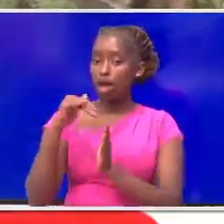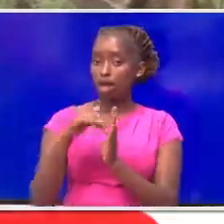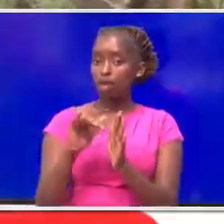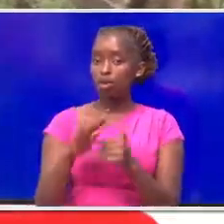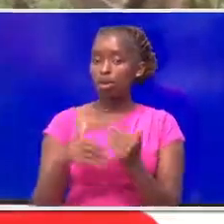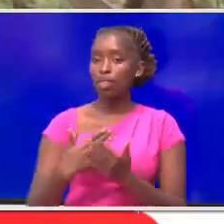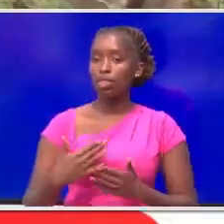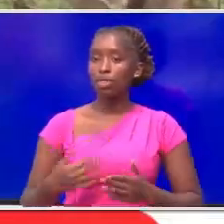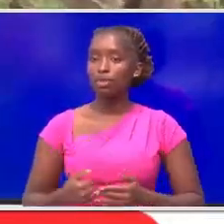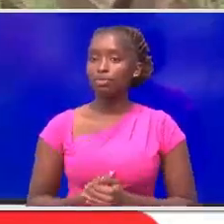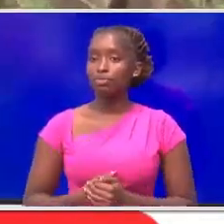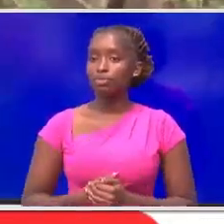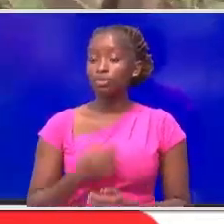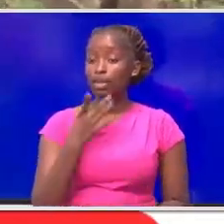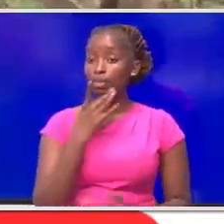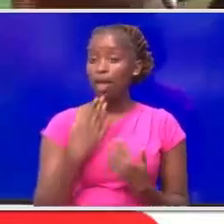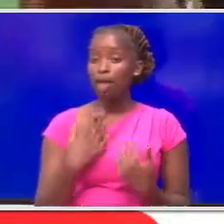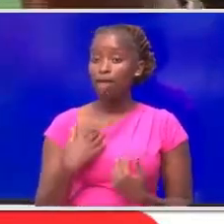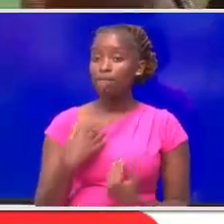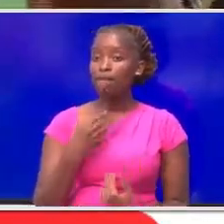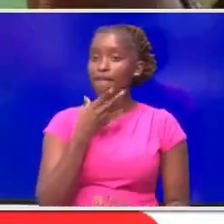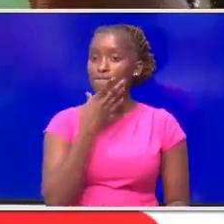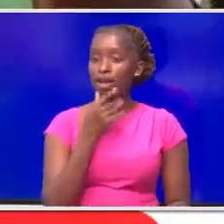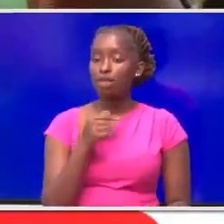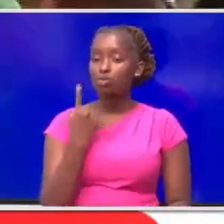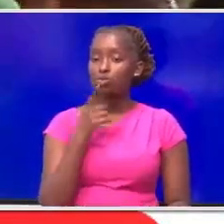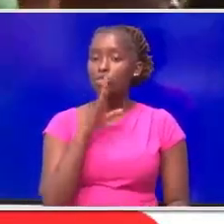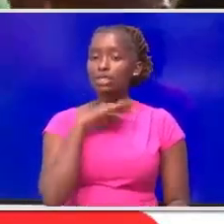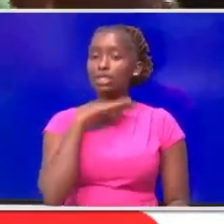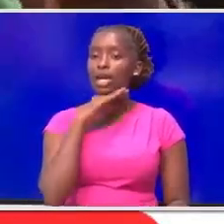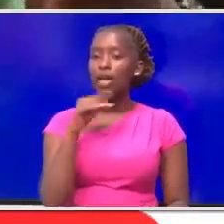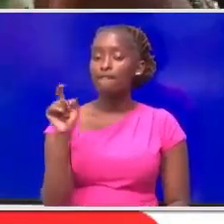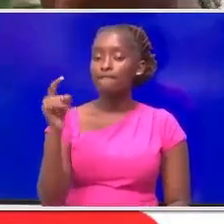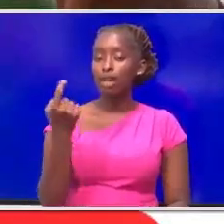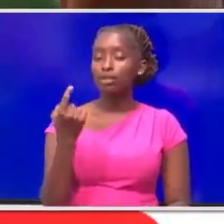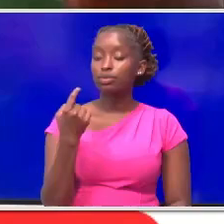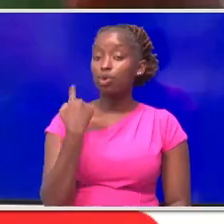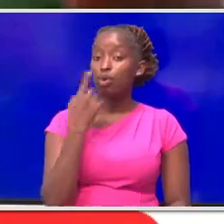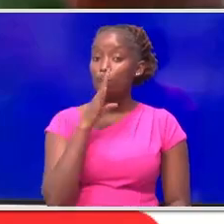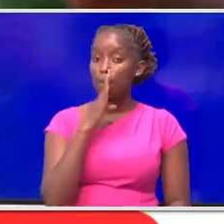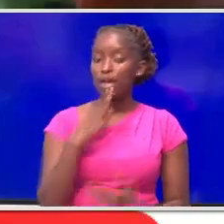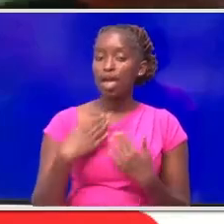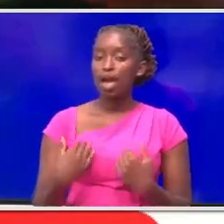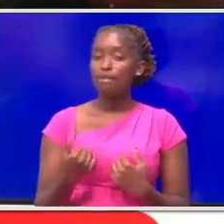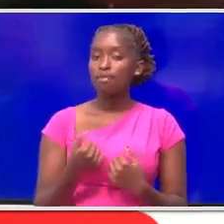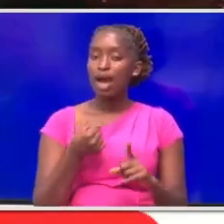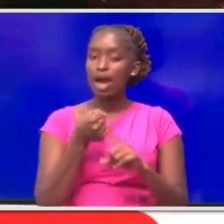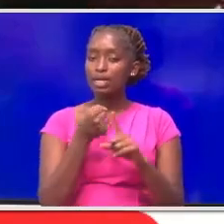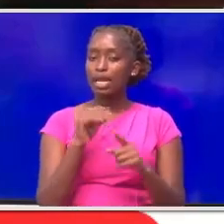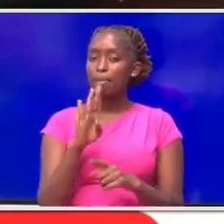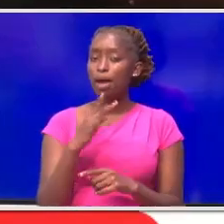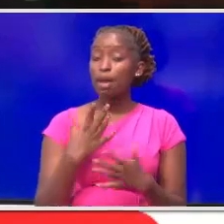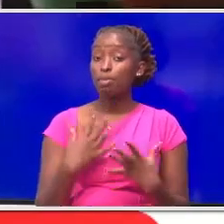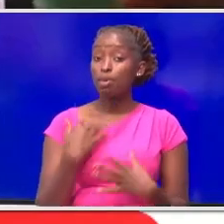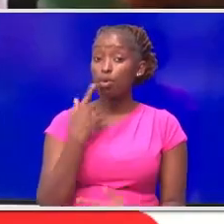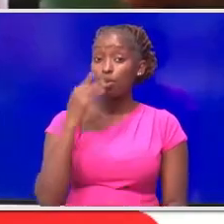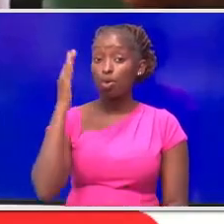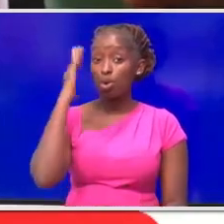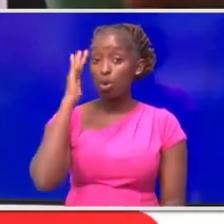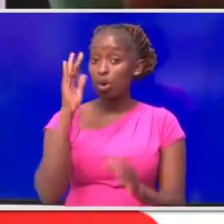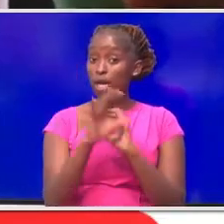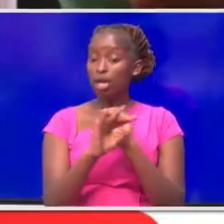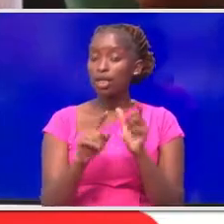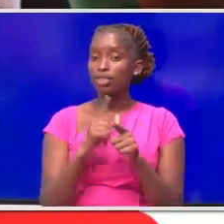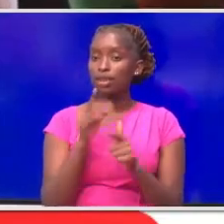muda wa miezi miwili. Babake alikuwa wa kwanza, alivamiwa na watu wasiojulikana na kuuliwa.